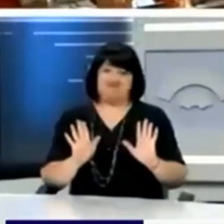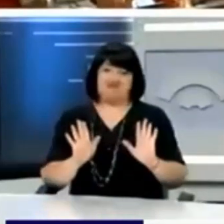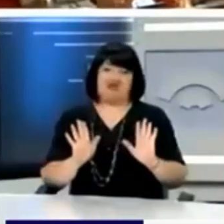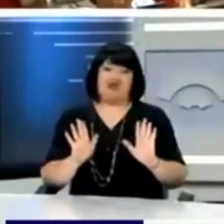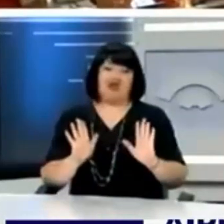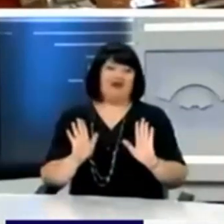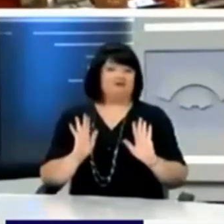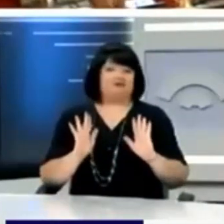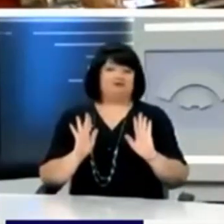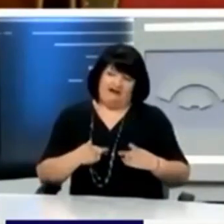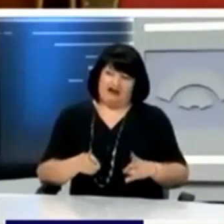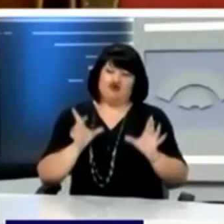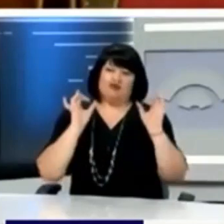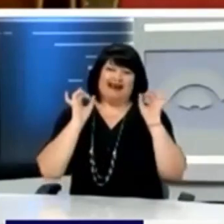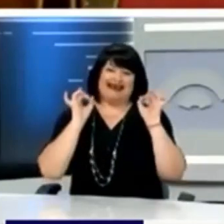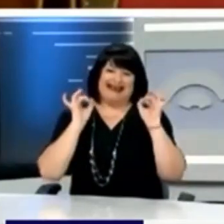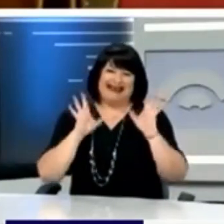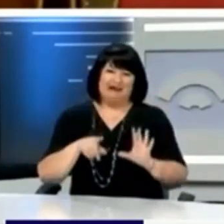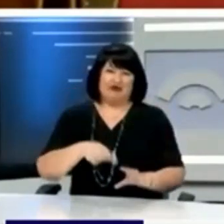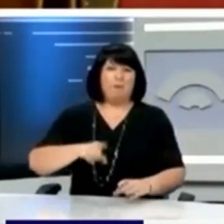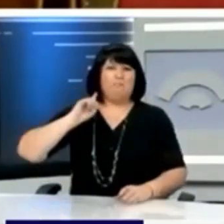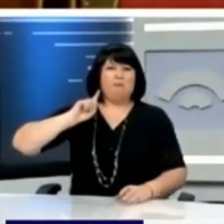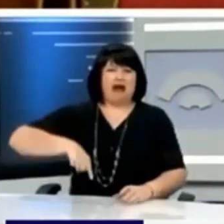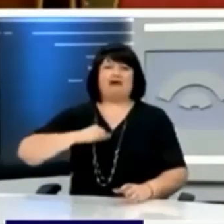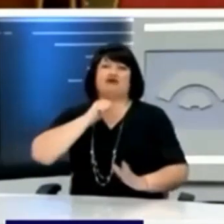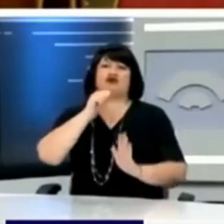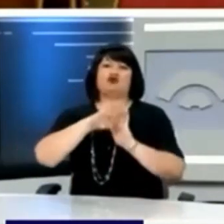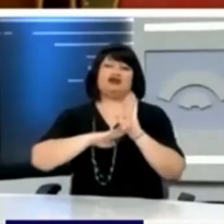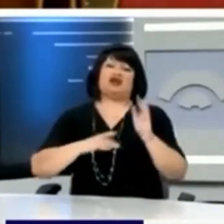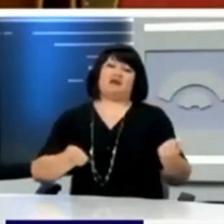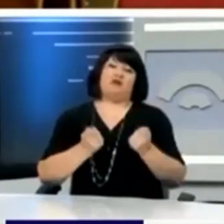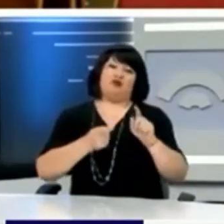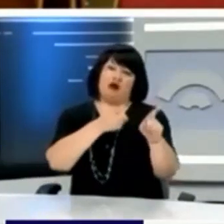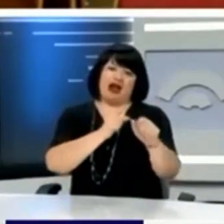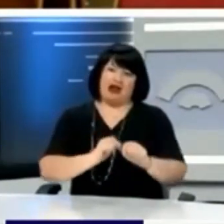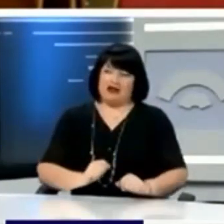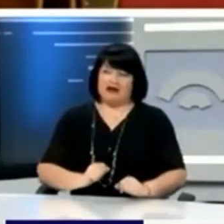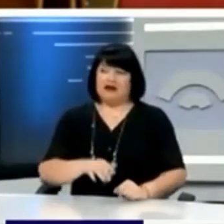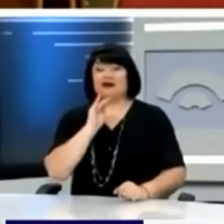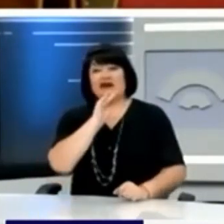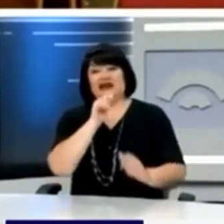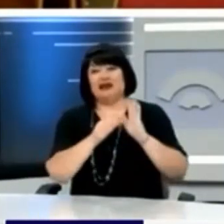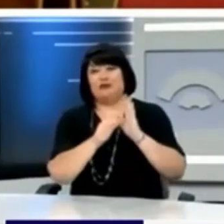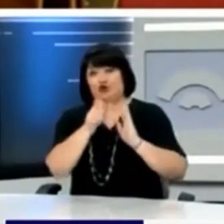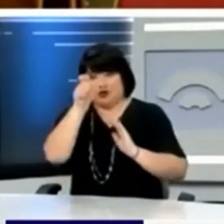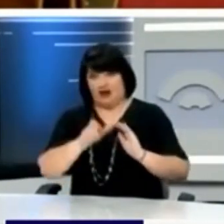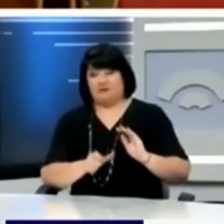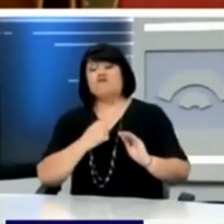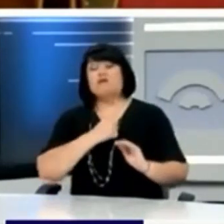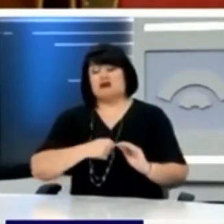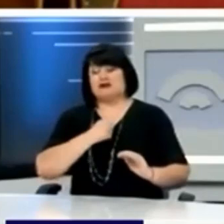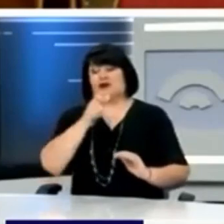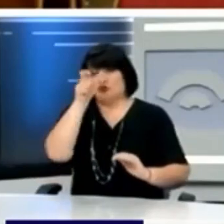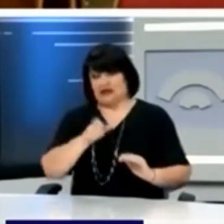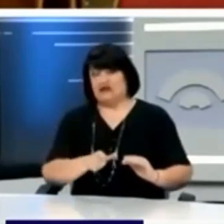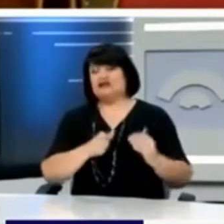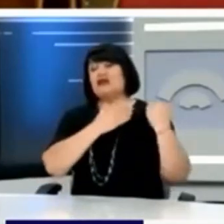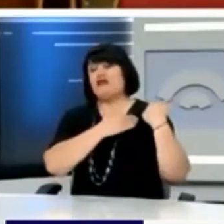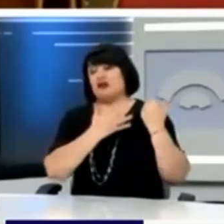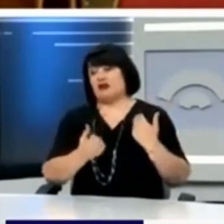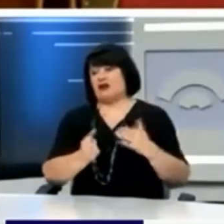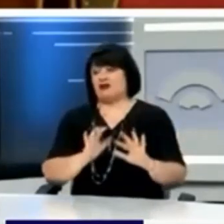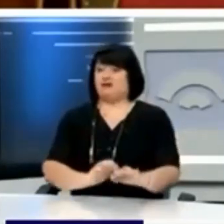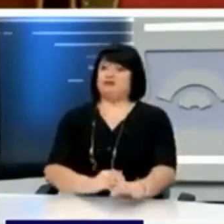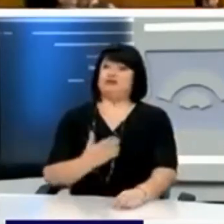παραβίαση του συντάγματος. Την κατάφορη παραβίαση του συντάγματος, στην οποία, κύριε Πρόεδρε, έχετε δυστυχώς και εσείς ο ίδιος ευθύνη.